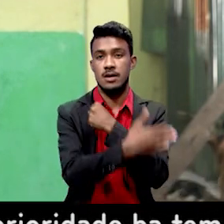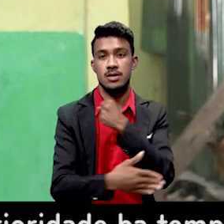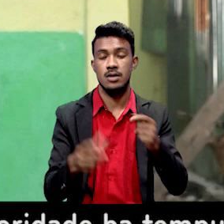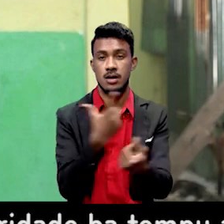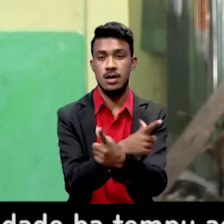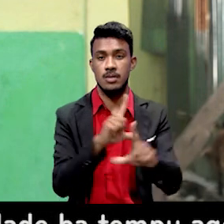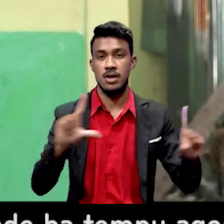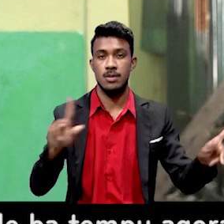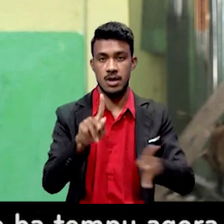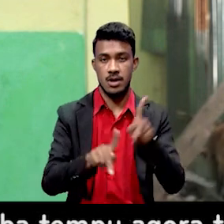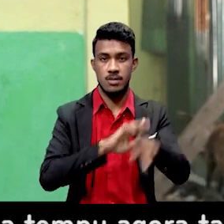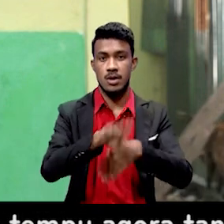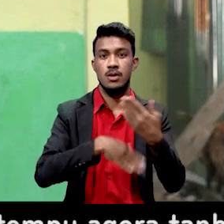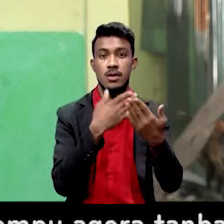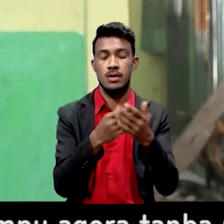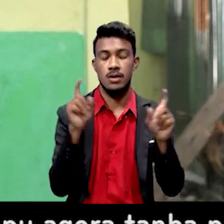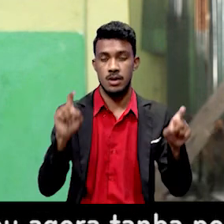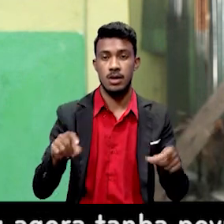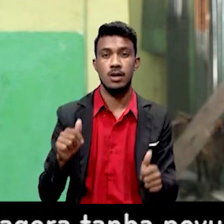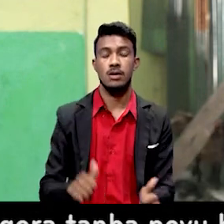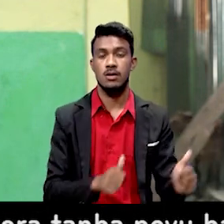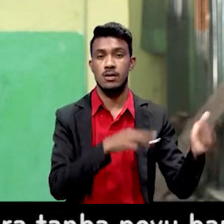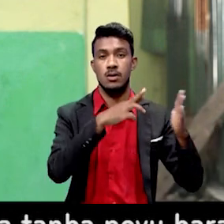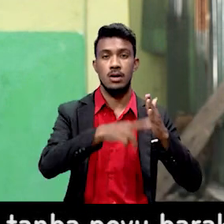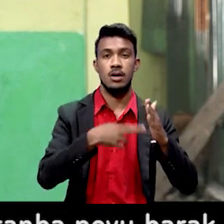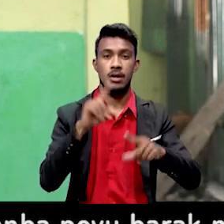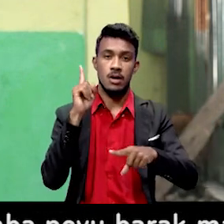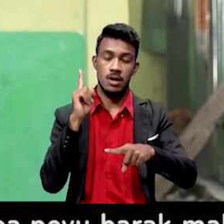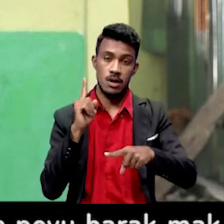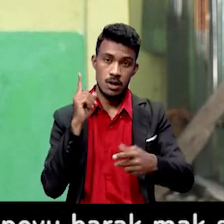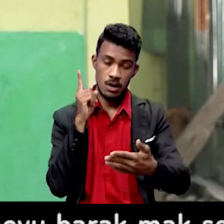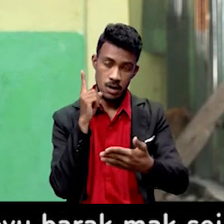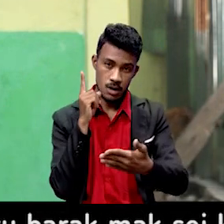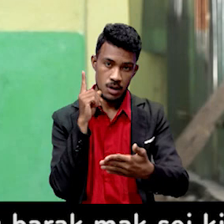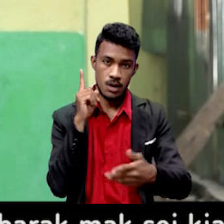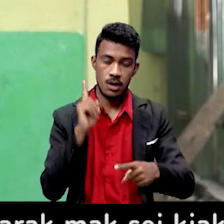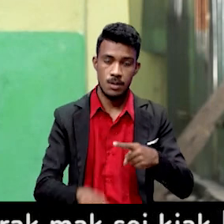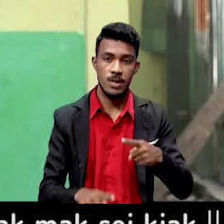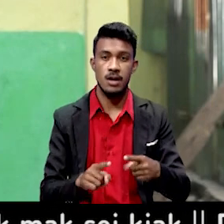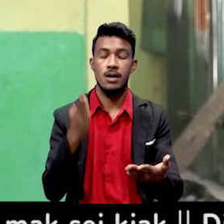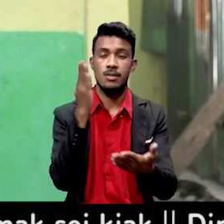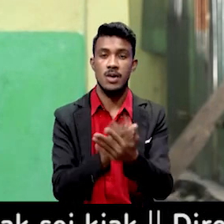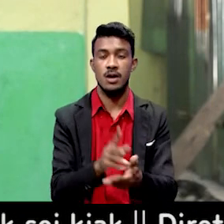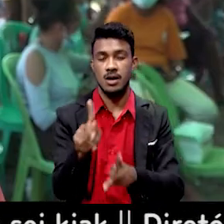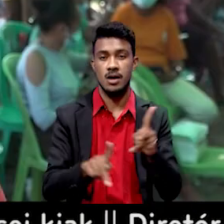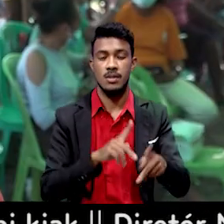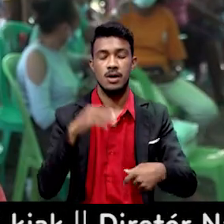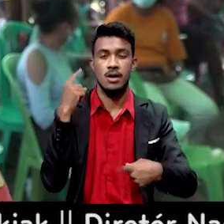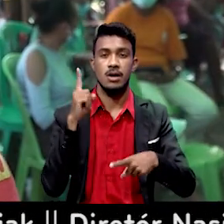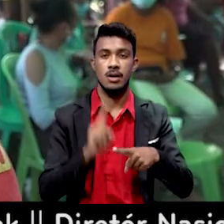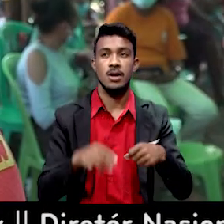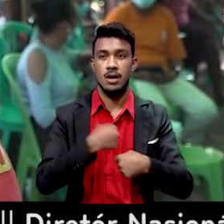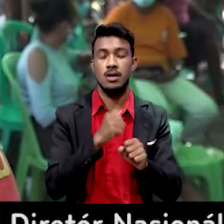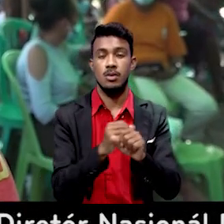Liberat ba ema hototu mas tendi tu reagra. Labele hapa hai popu. I labele hal problem ba popu. Hanya